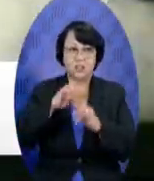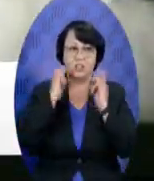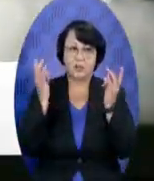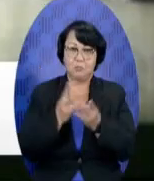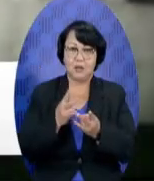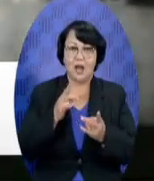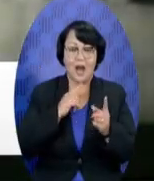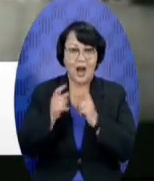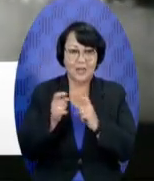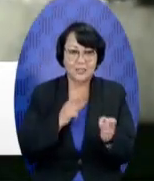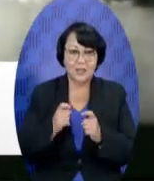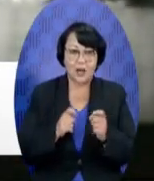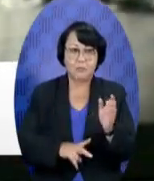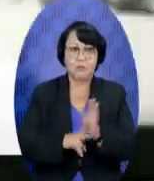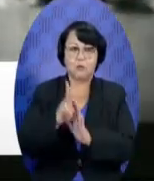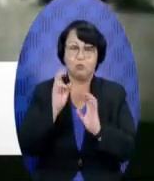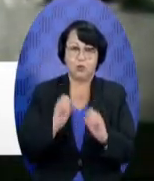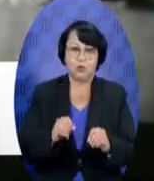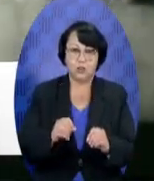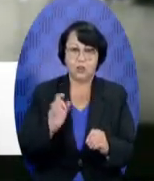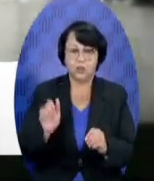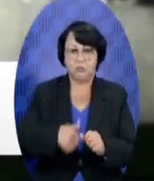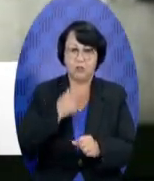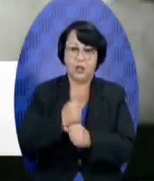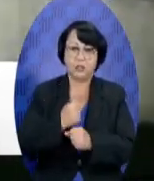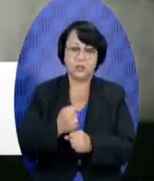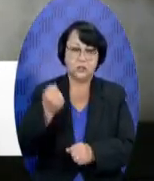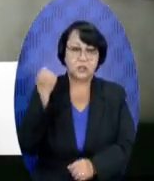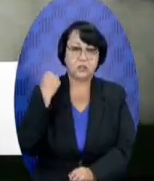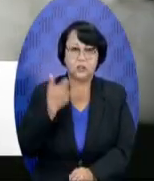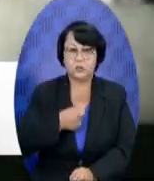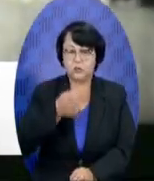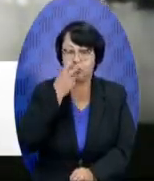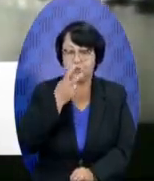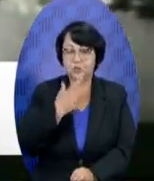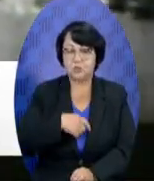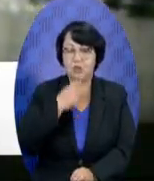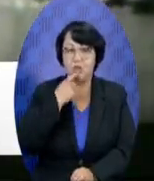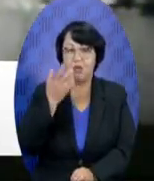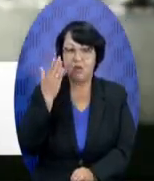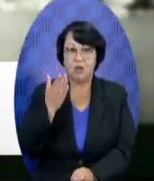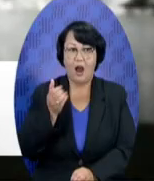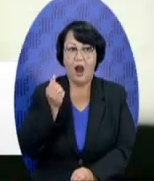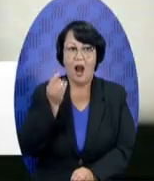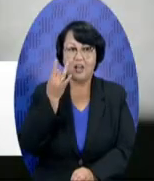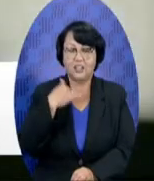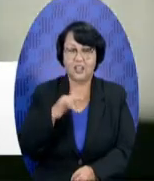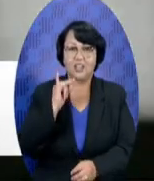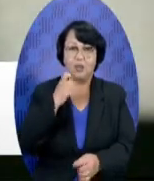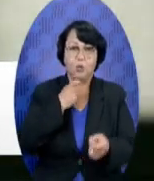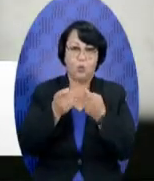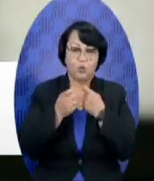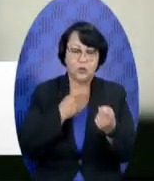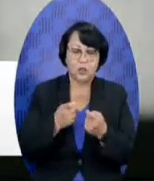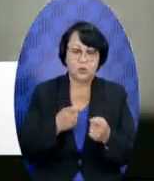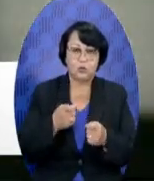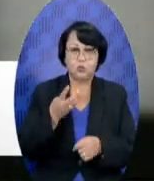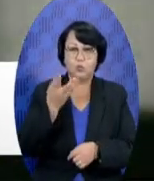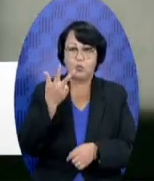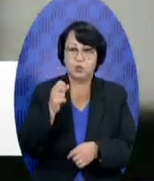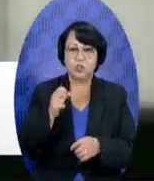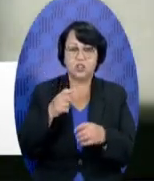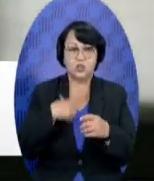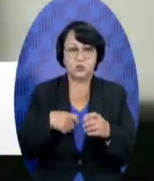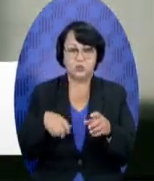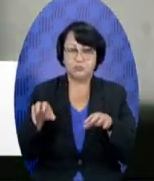харилцааг төлөвшүүлэхэд ихээхэн үүрэг гүйцэтгэсэн гэж гишүүд хэлж байна. Ард их хурлын 430 депутатаас сонгогдсон 50 гишүүнтэй улсын бага хурал